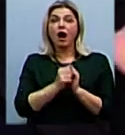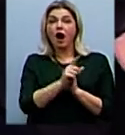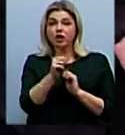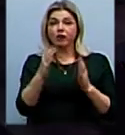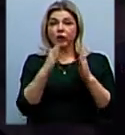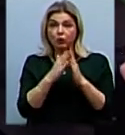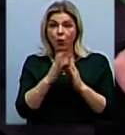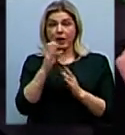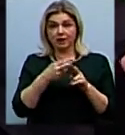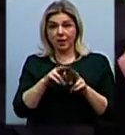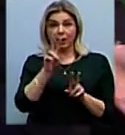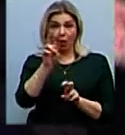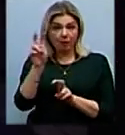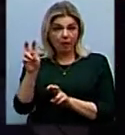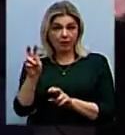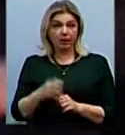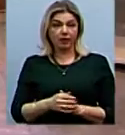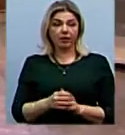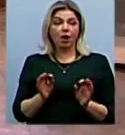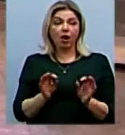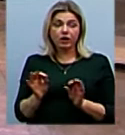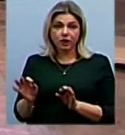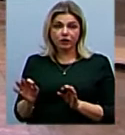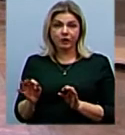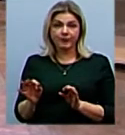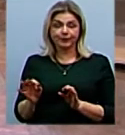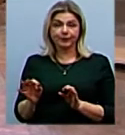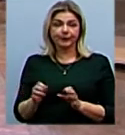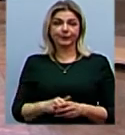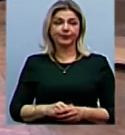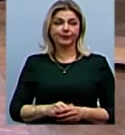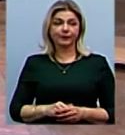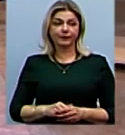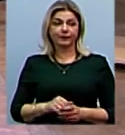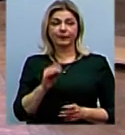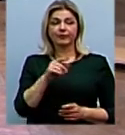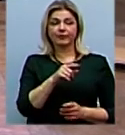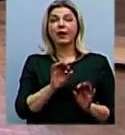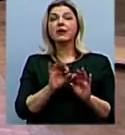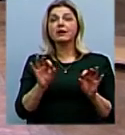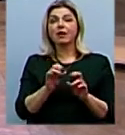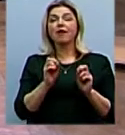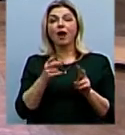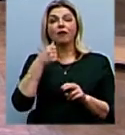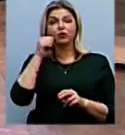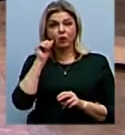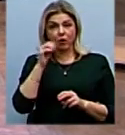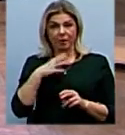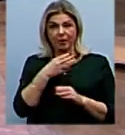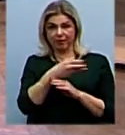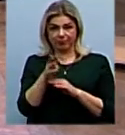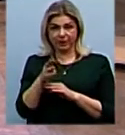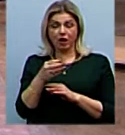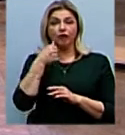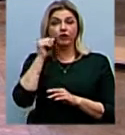цією компанією місця до людей, наприклад. Конечно. Ну да. Катю, розповідай, як ви вчора спілкувалися? Вчора ми